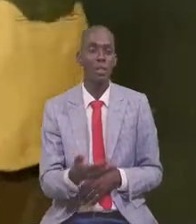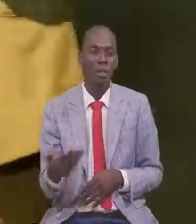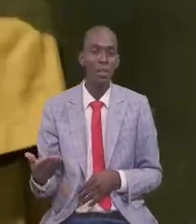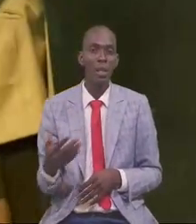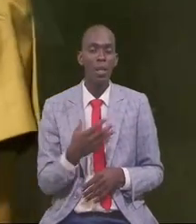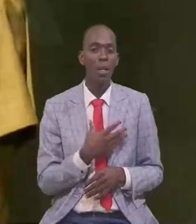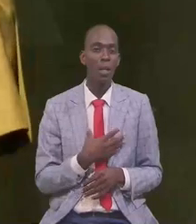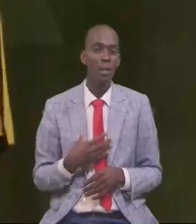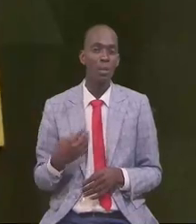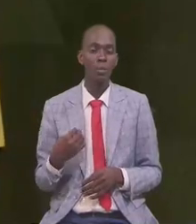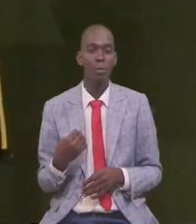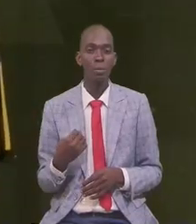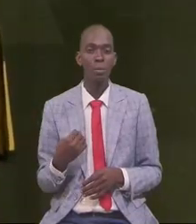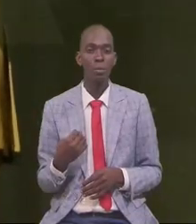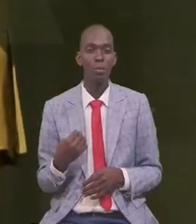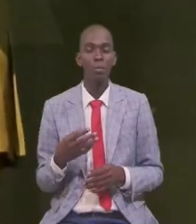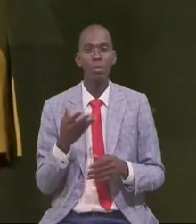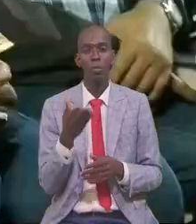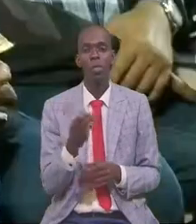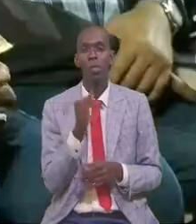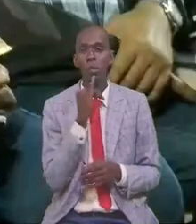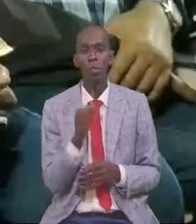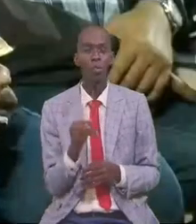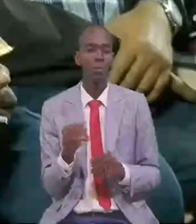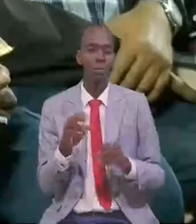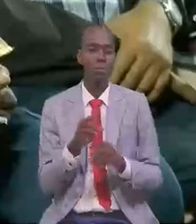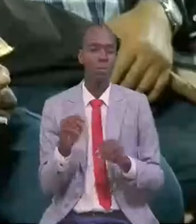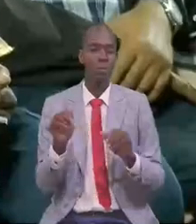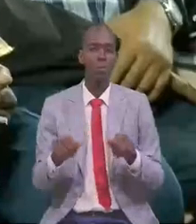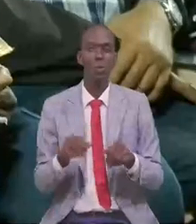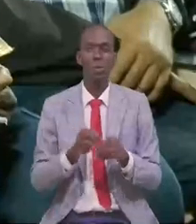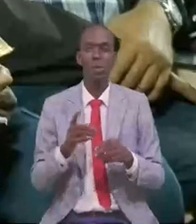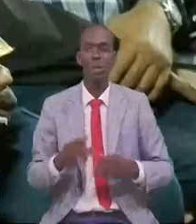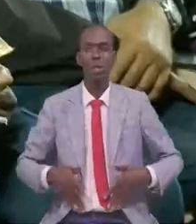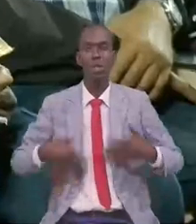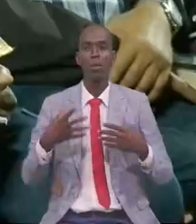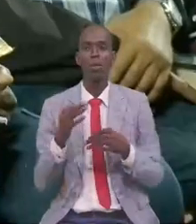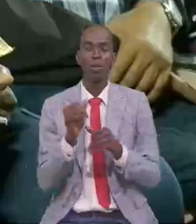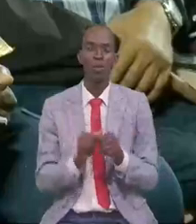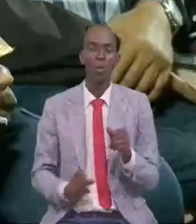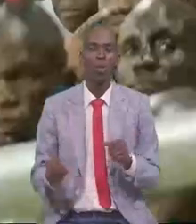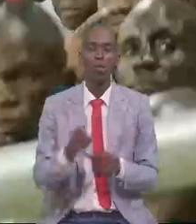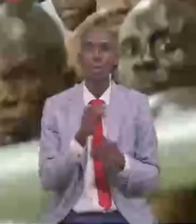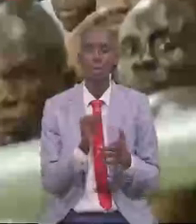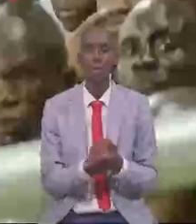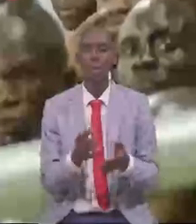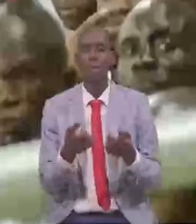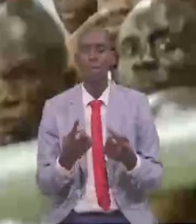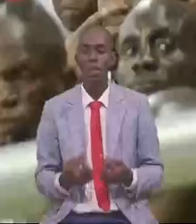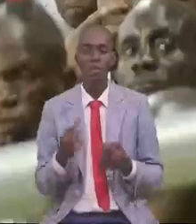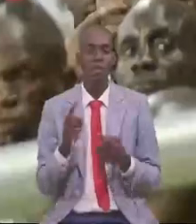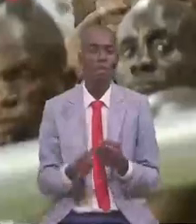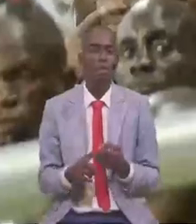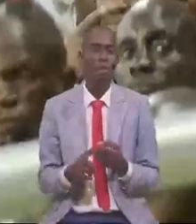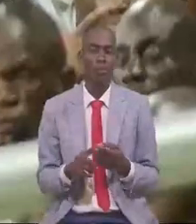monde. Il y a une impossibilité commune dans la vie de tous ceux qui sont venus dans ce